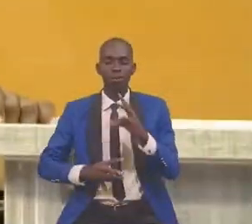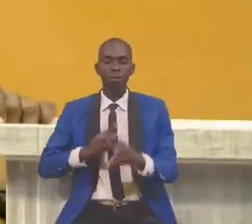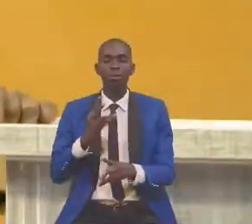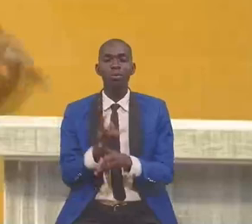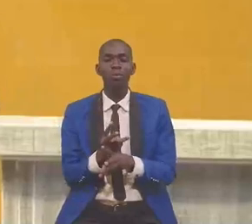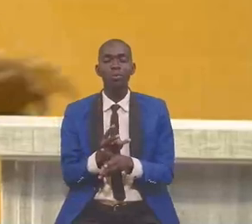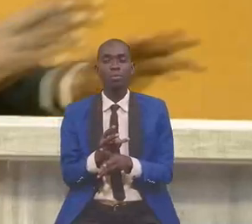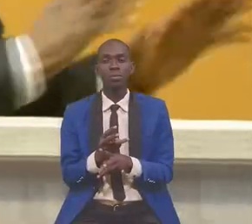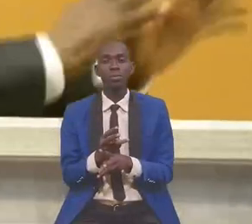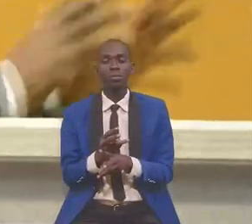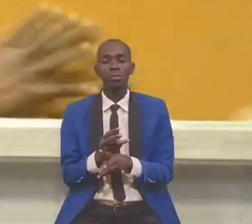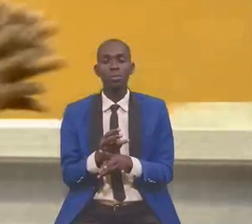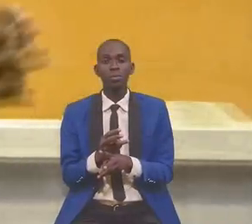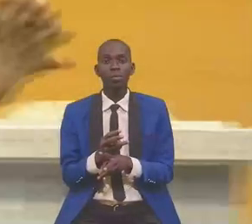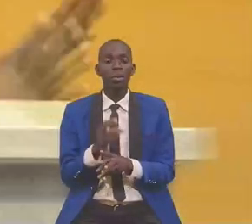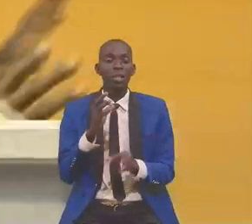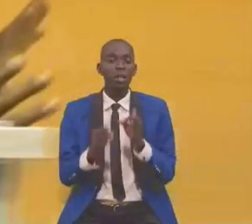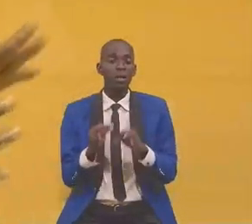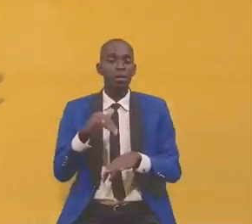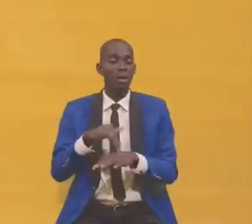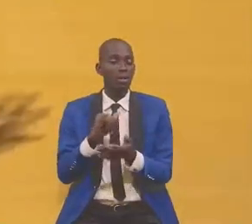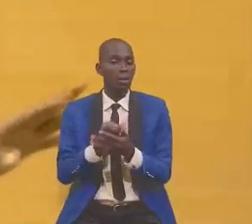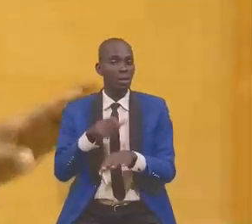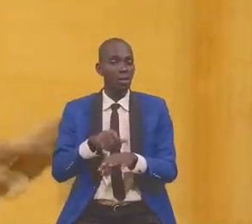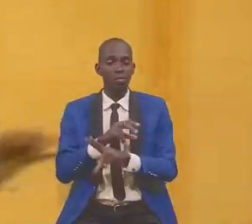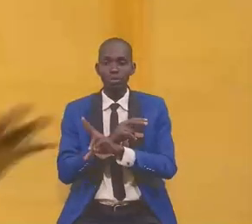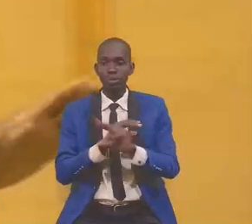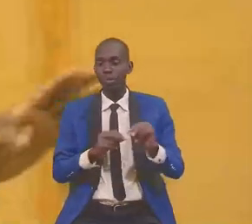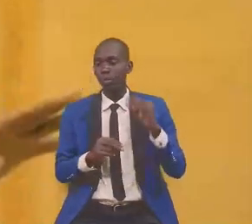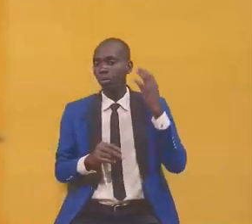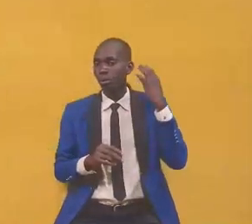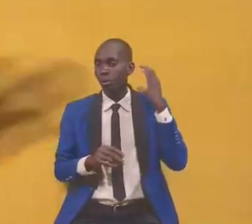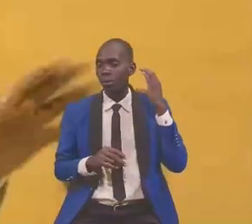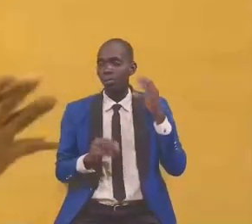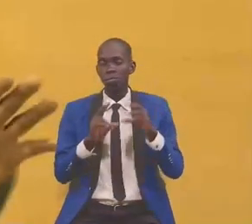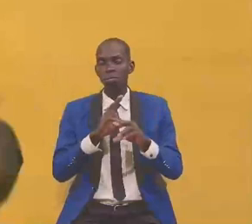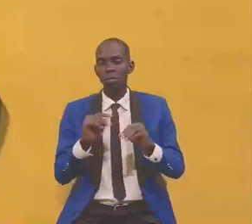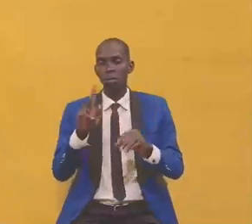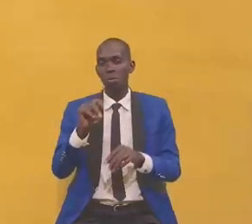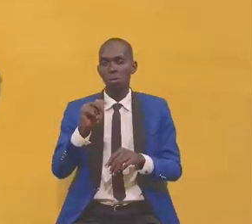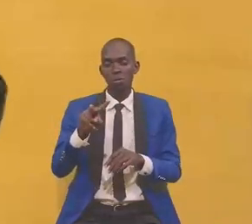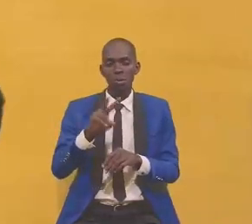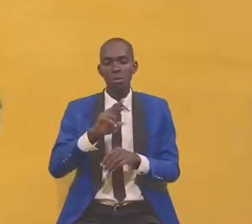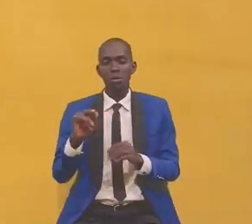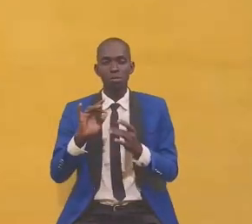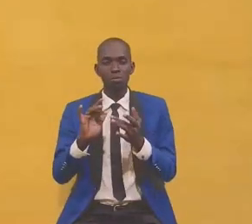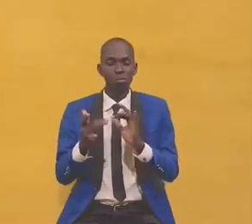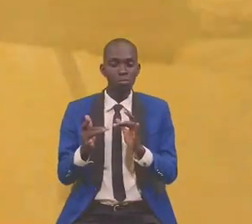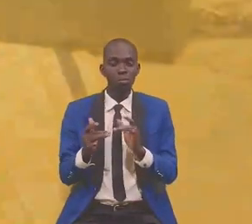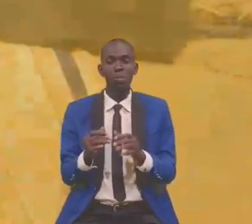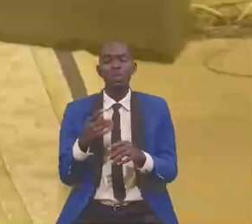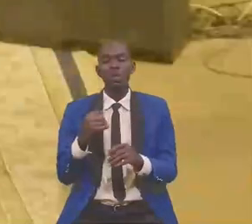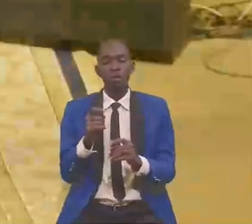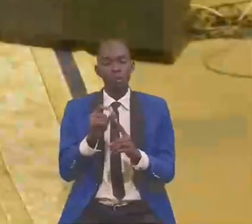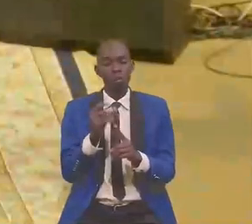Si en ce temps, sans radio, sans télévision, sans internet, sans médias sociaux, la parole du salut,